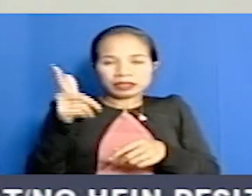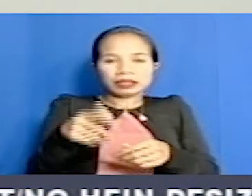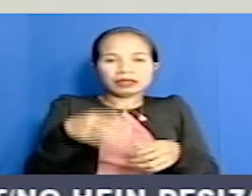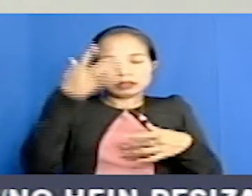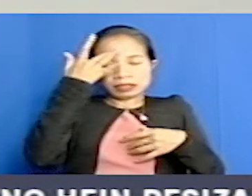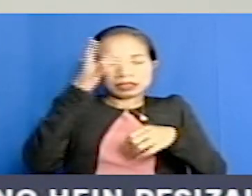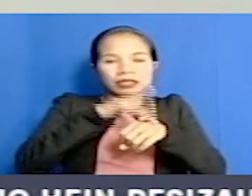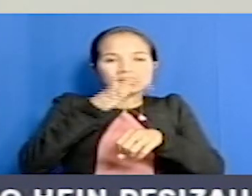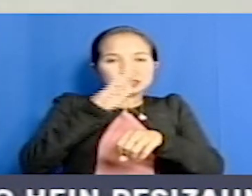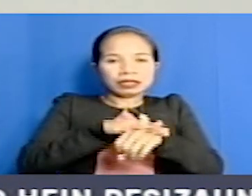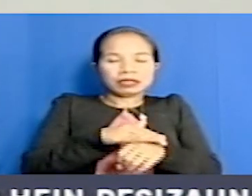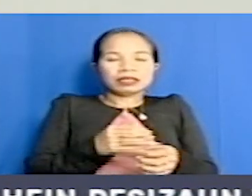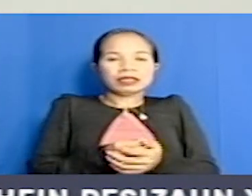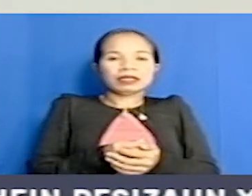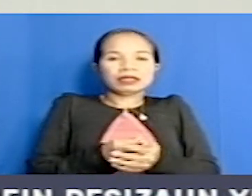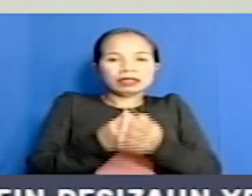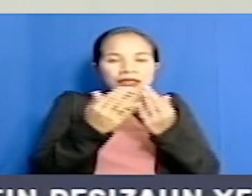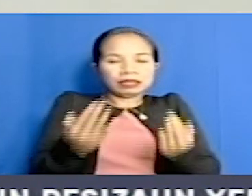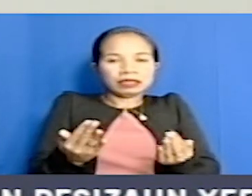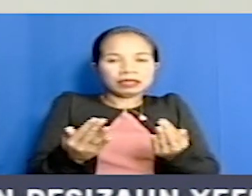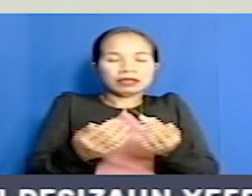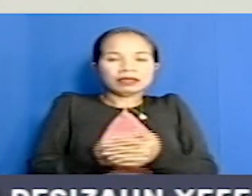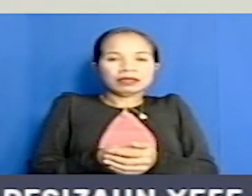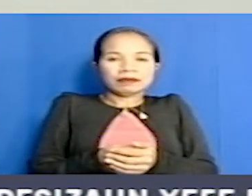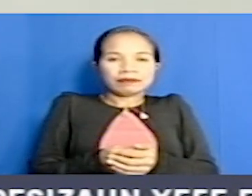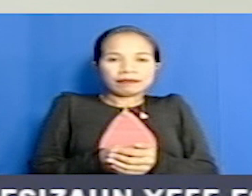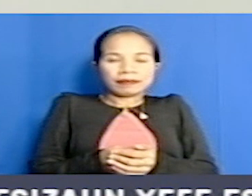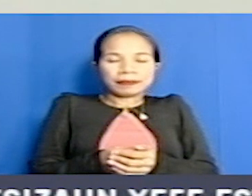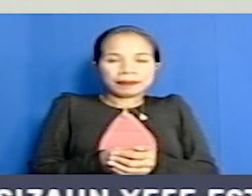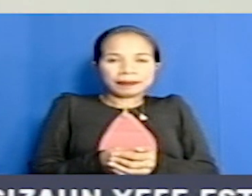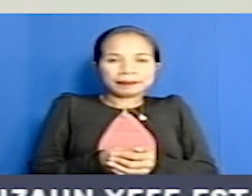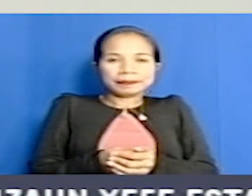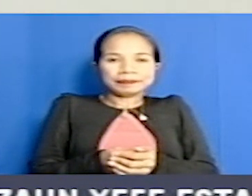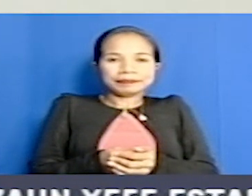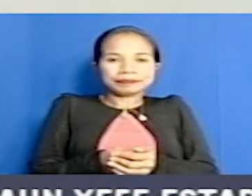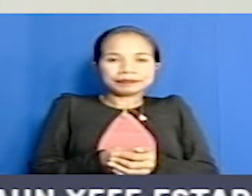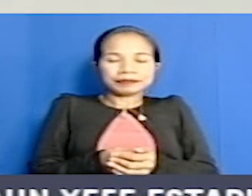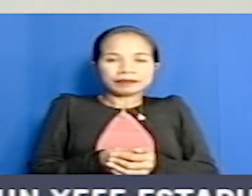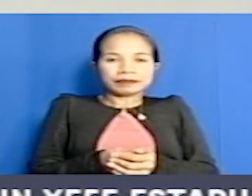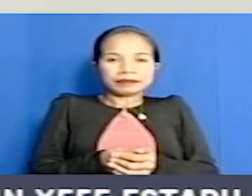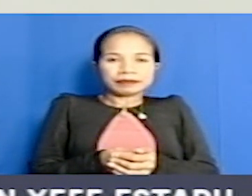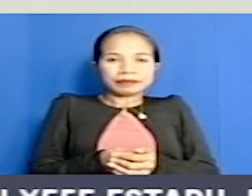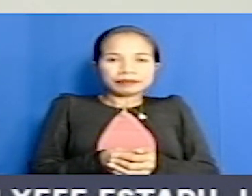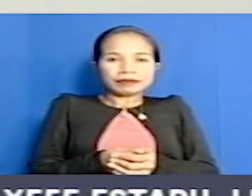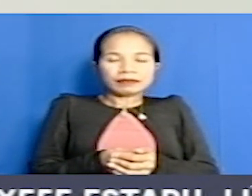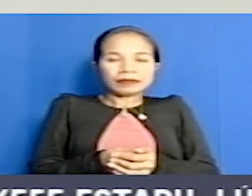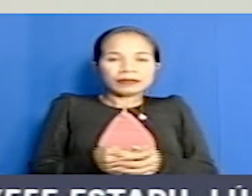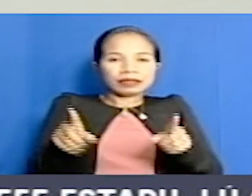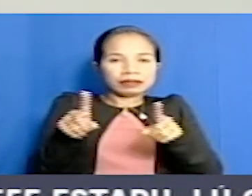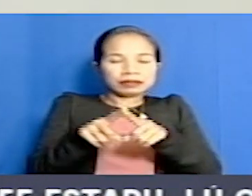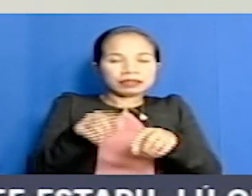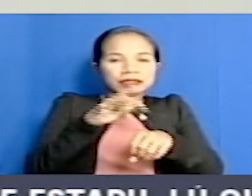dengue hemorragia ne ba refere ba iha bahasa pendarahan